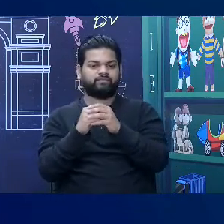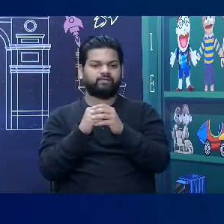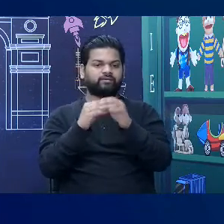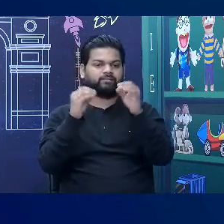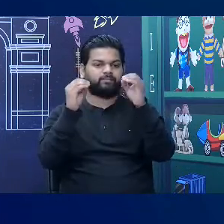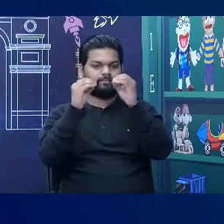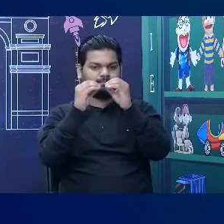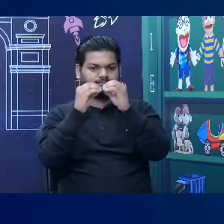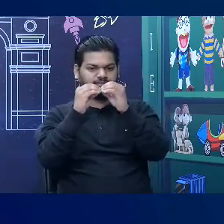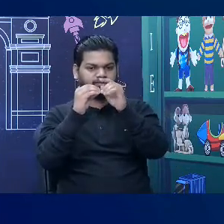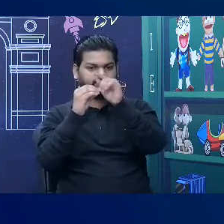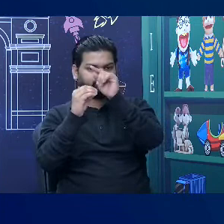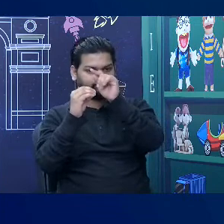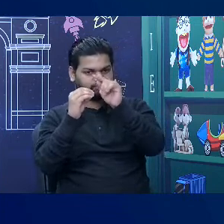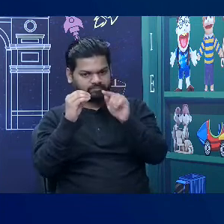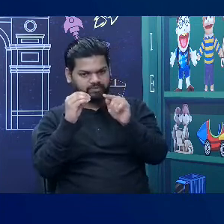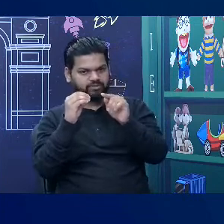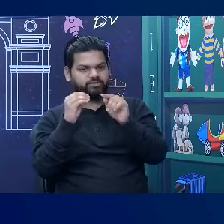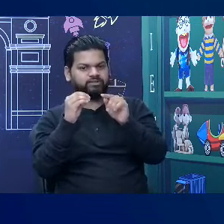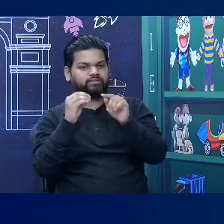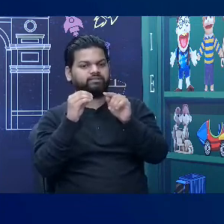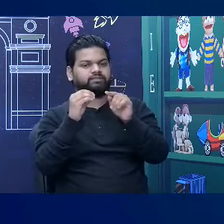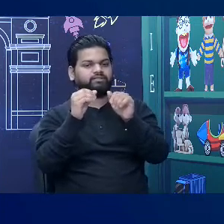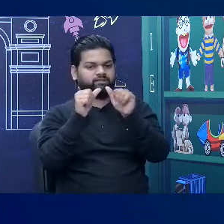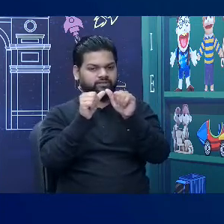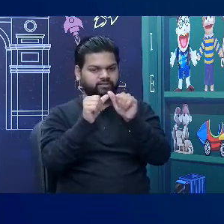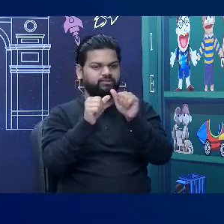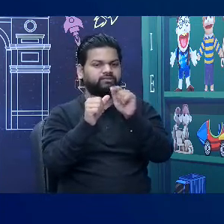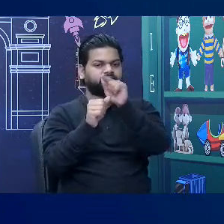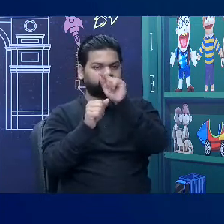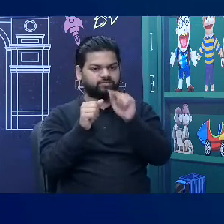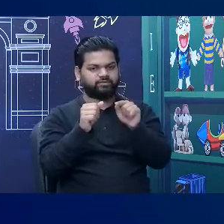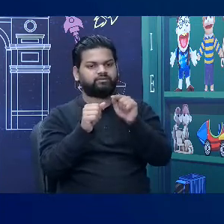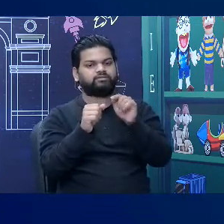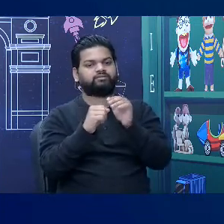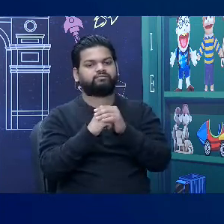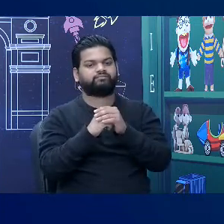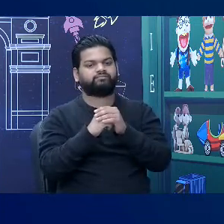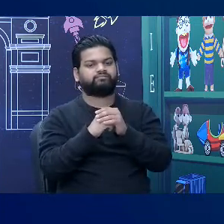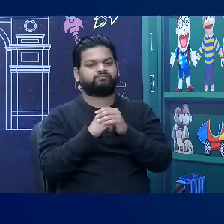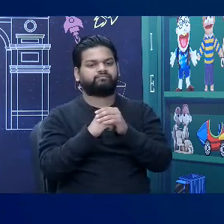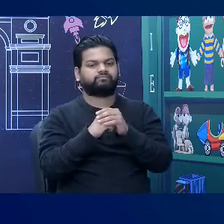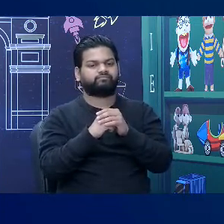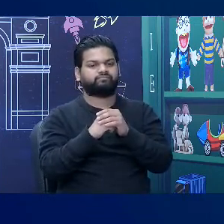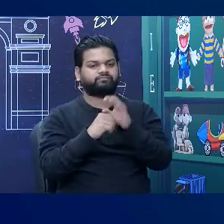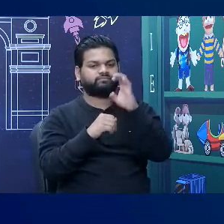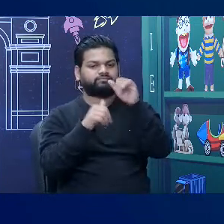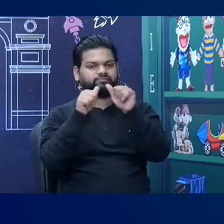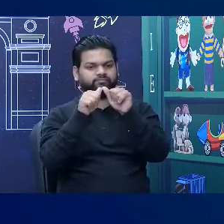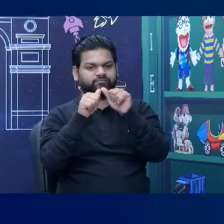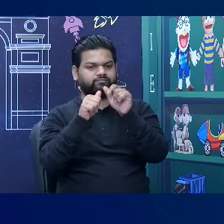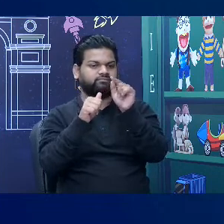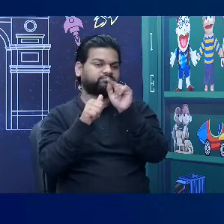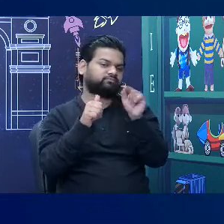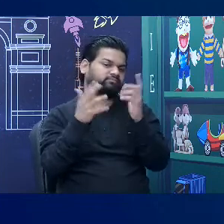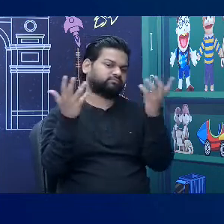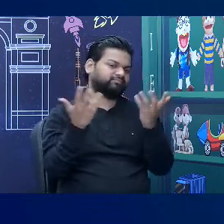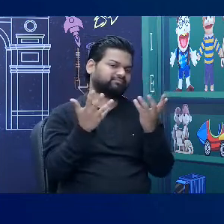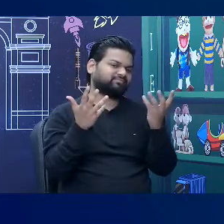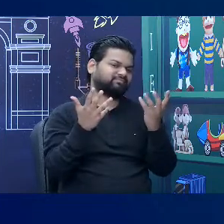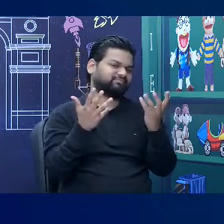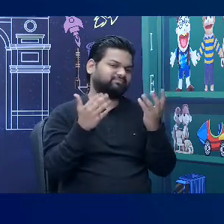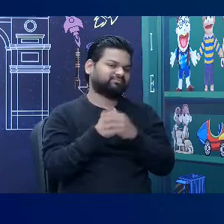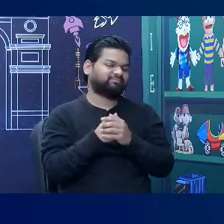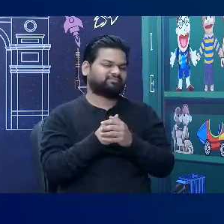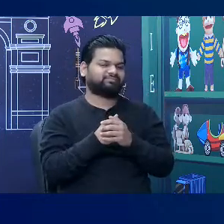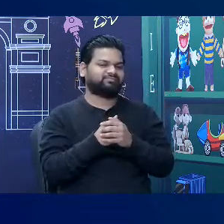हेयर, है ना. तो BA बेस है और हेयर मीन्स हाइपोटेन्यूज, ये हो गया CA. ठीक है, तो BA हमने